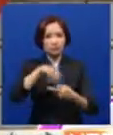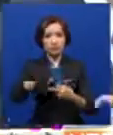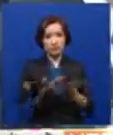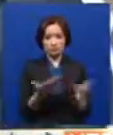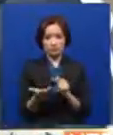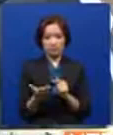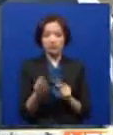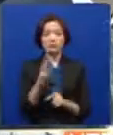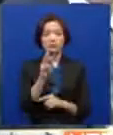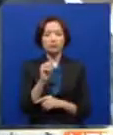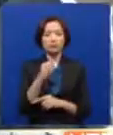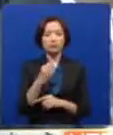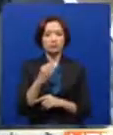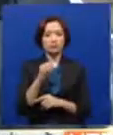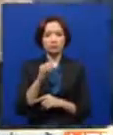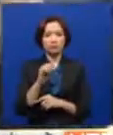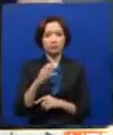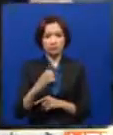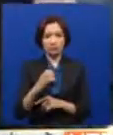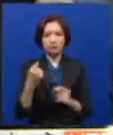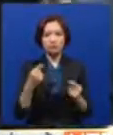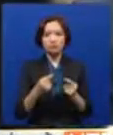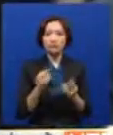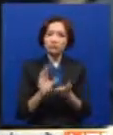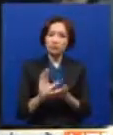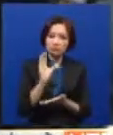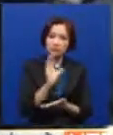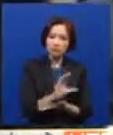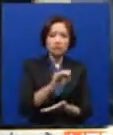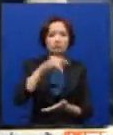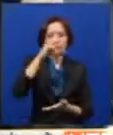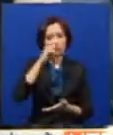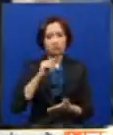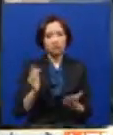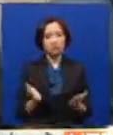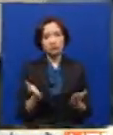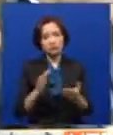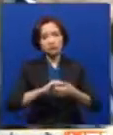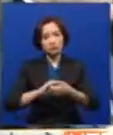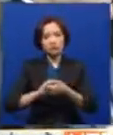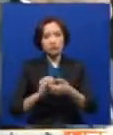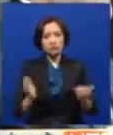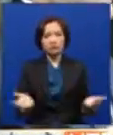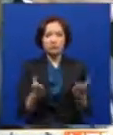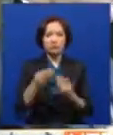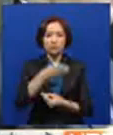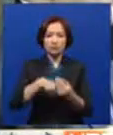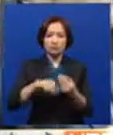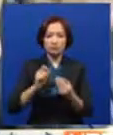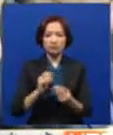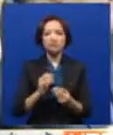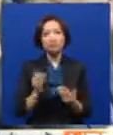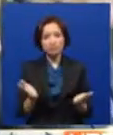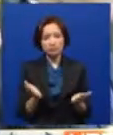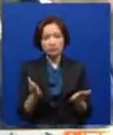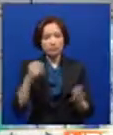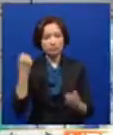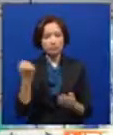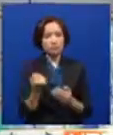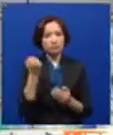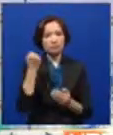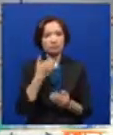ส่งเสริมการทำธุรกิจและการลงทุนของไทยในญี่ปุ่นเพื่อผลักดันความร่วมมือทางเศรษฐกิจระหว่างการให้มีความมั่นคงยั่ง